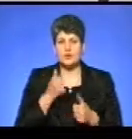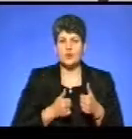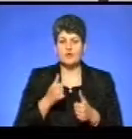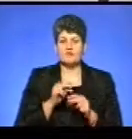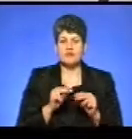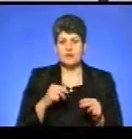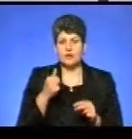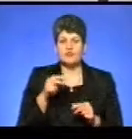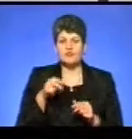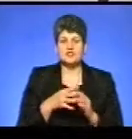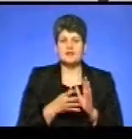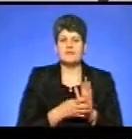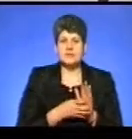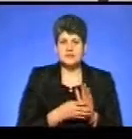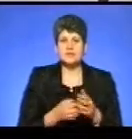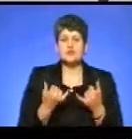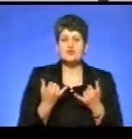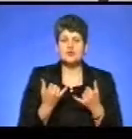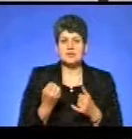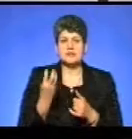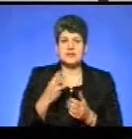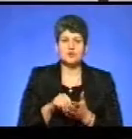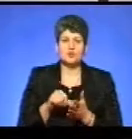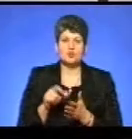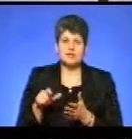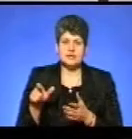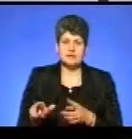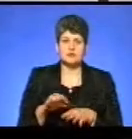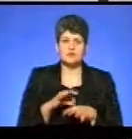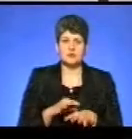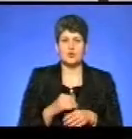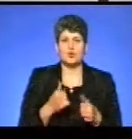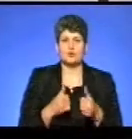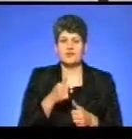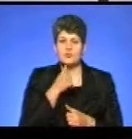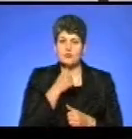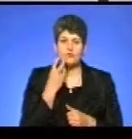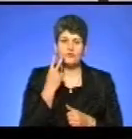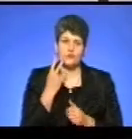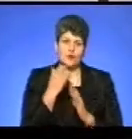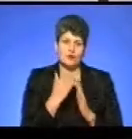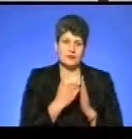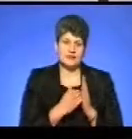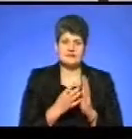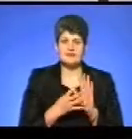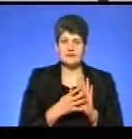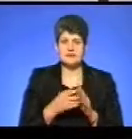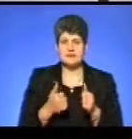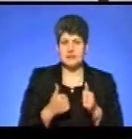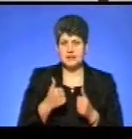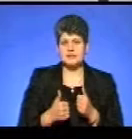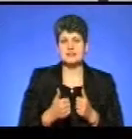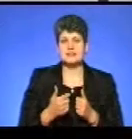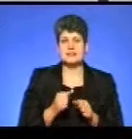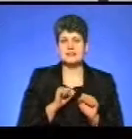року 2019». Сьогодні 13 учасників проходили конкурсні випробування у 2 номінаціях. 9 розмагалися у номінації